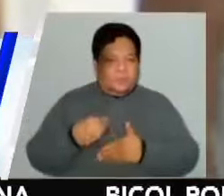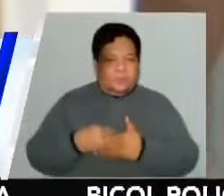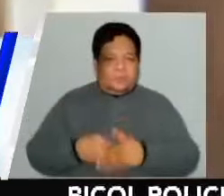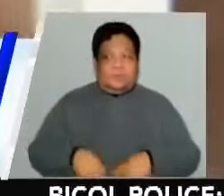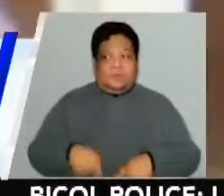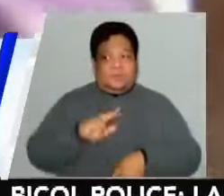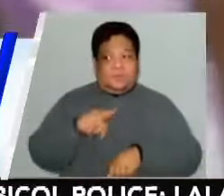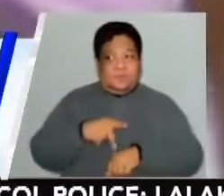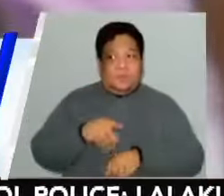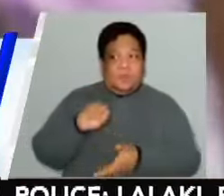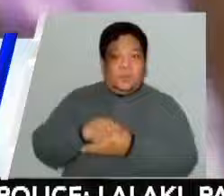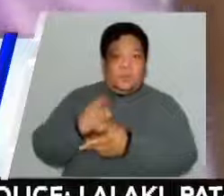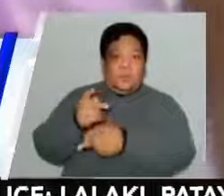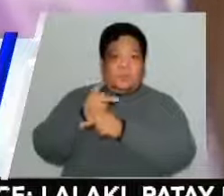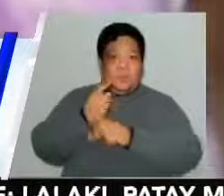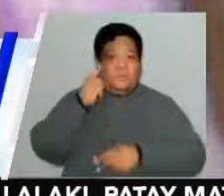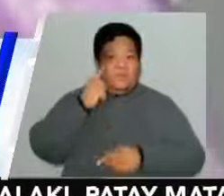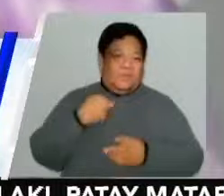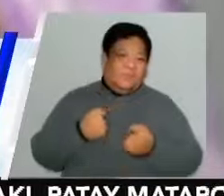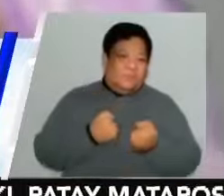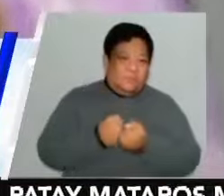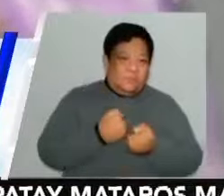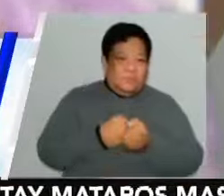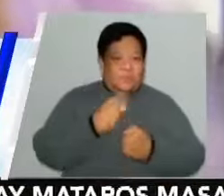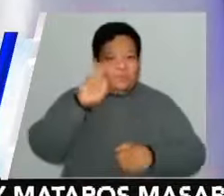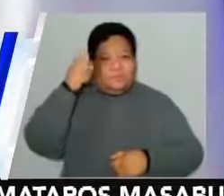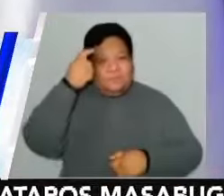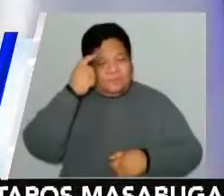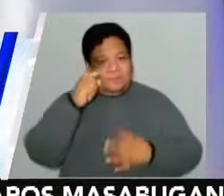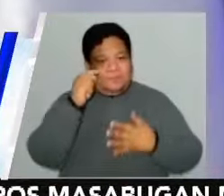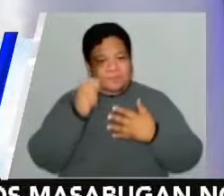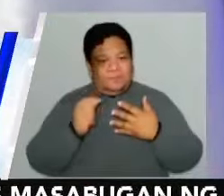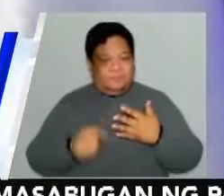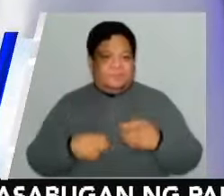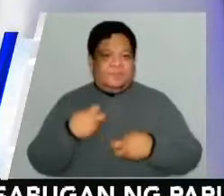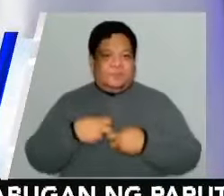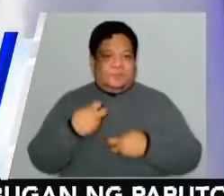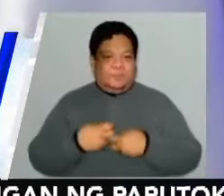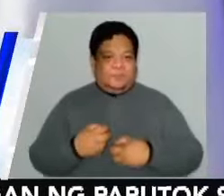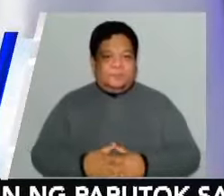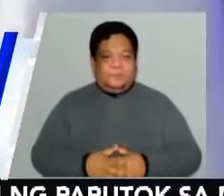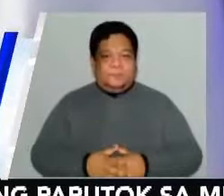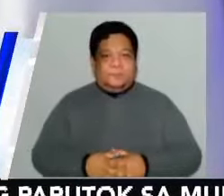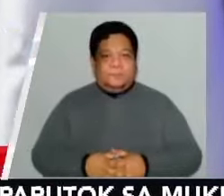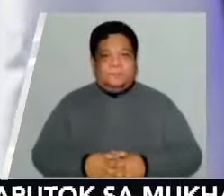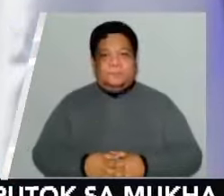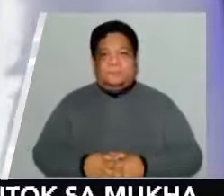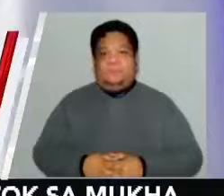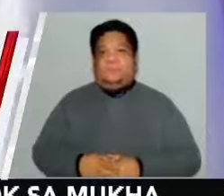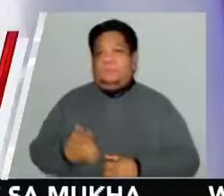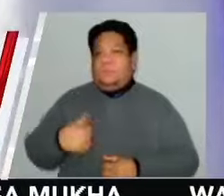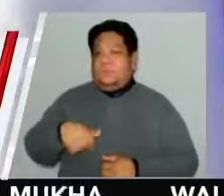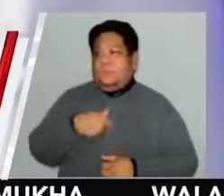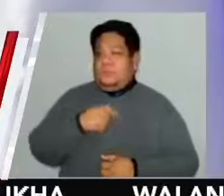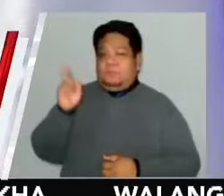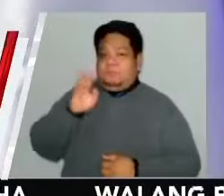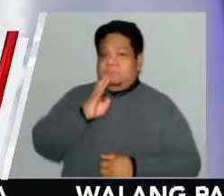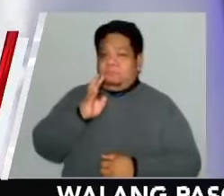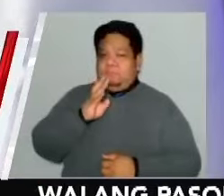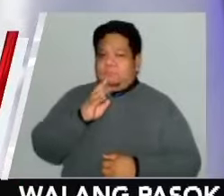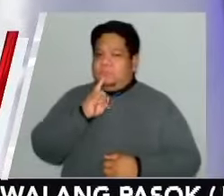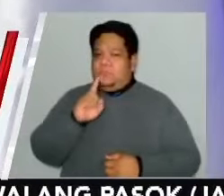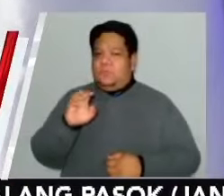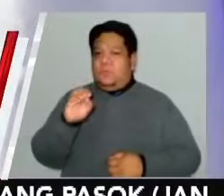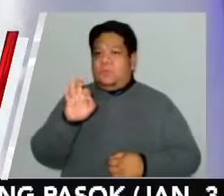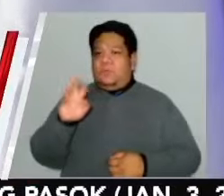ng mga proyekto at serbisyo sa publiko. For example, as the remittances of the OFWs, there will be increase